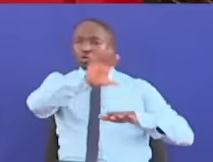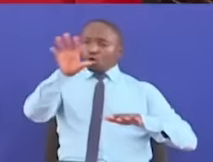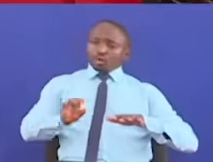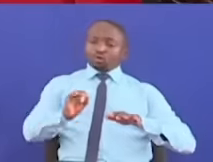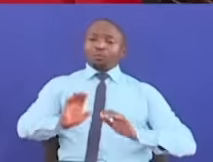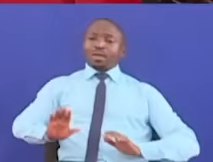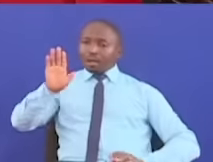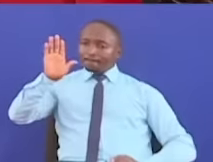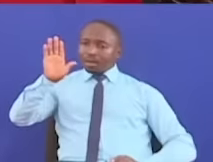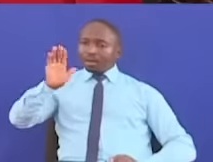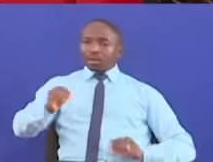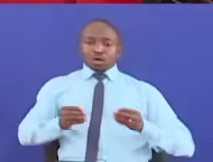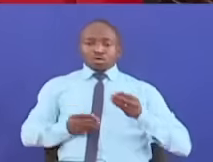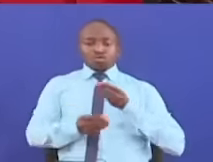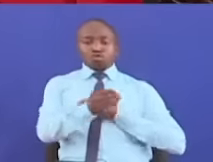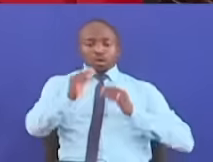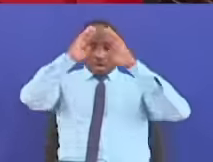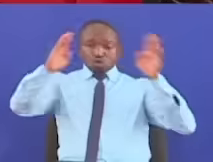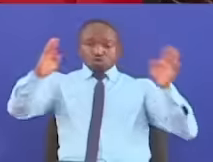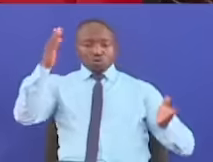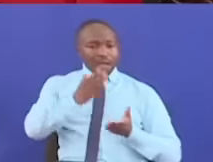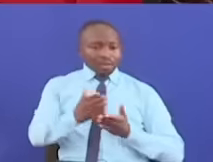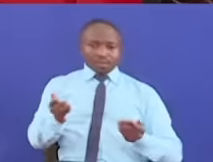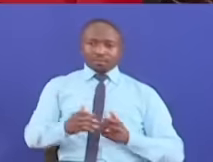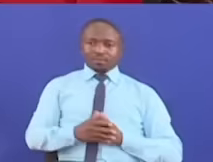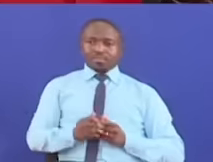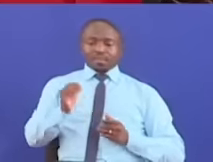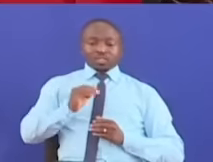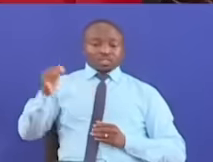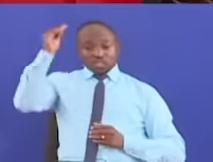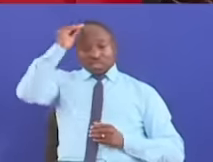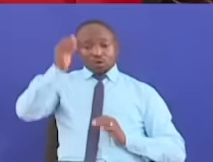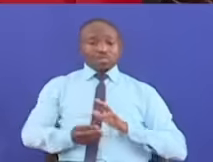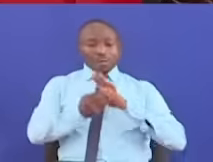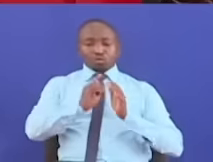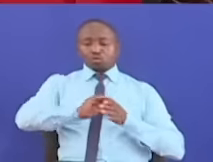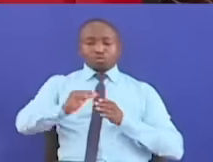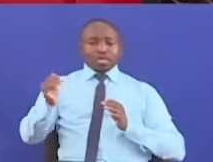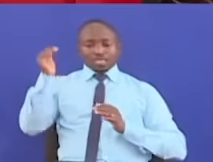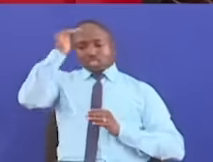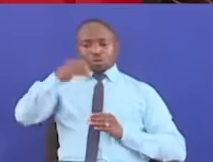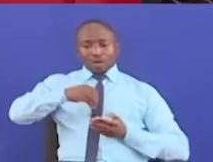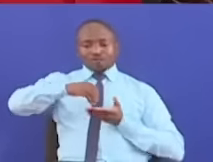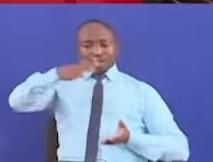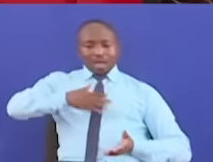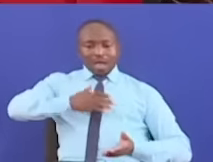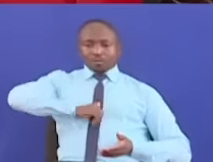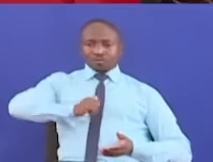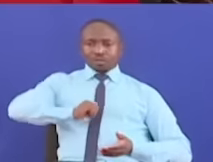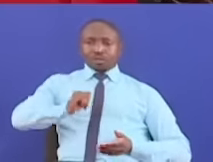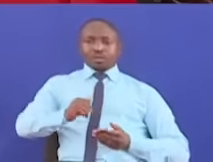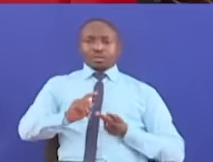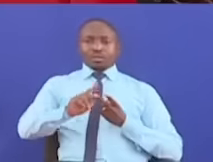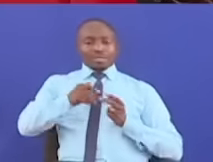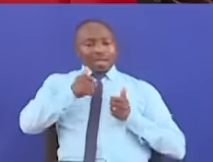kula ki hao kwenda Rush ni adui wa haki sitap kea wala kuto Rush chao ni damana situm chao changu wala cha mtu mine kwa faida yangu ziko kwenye ahadi